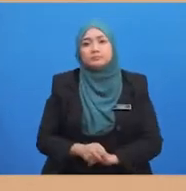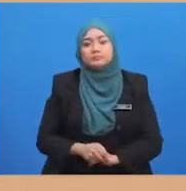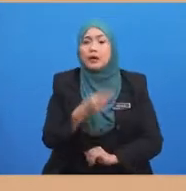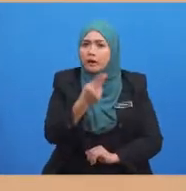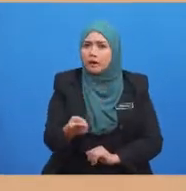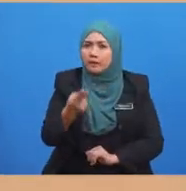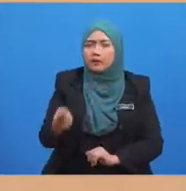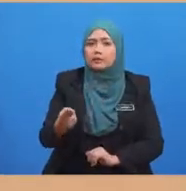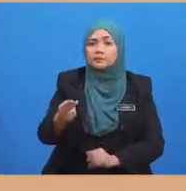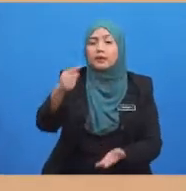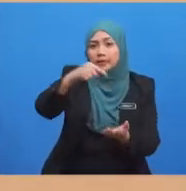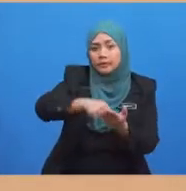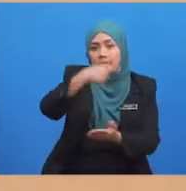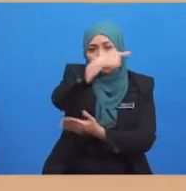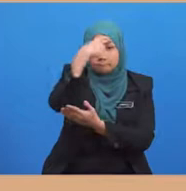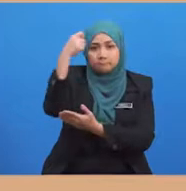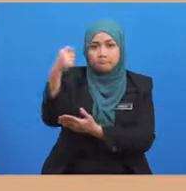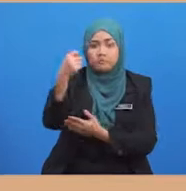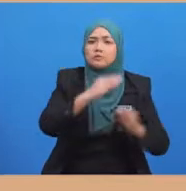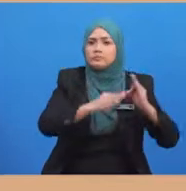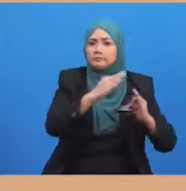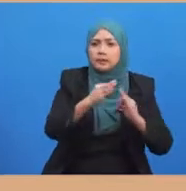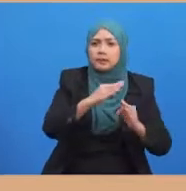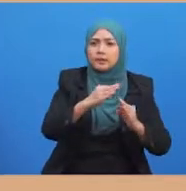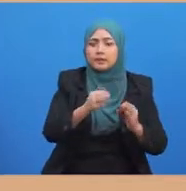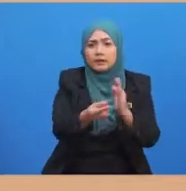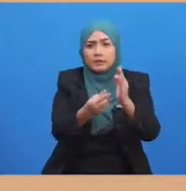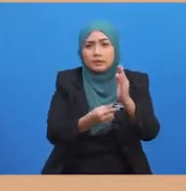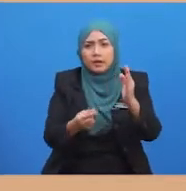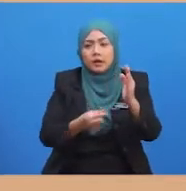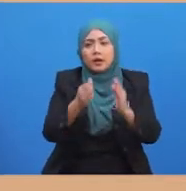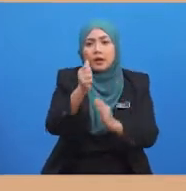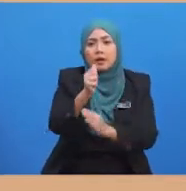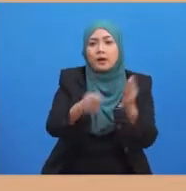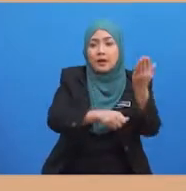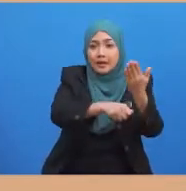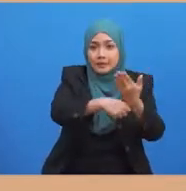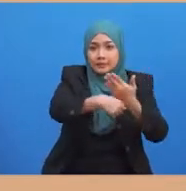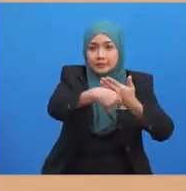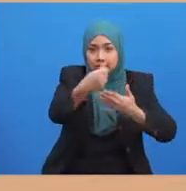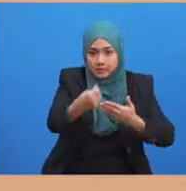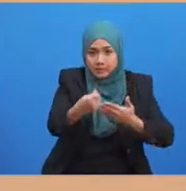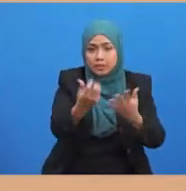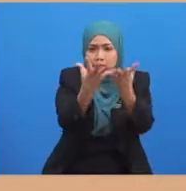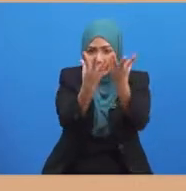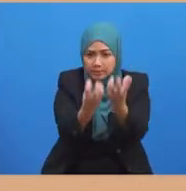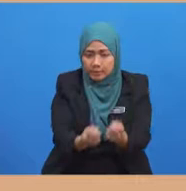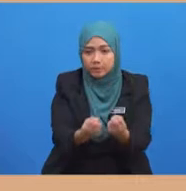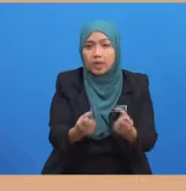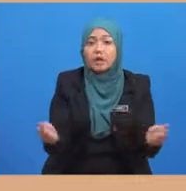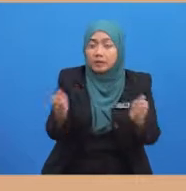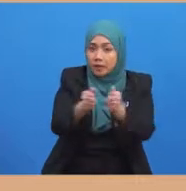Hal ini kerana sifat getah asli yang menyerap getaran dengan lebih baik